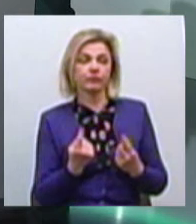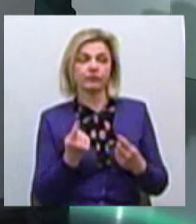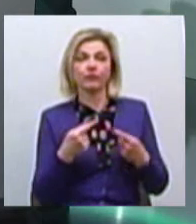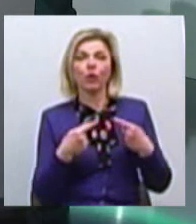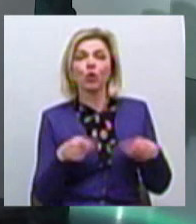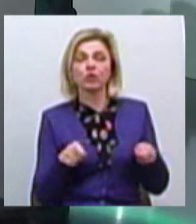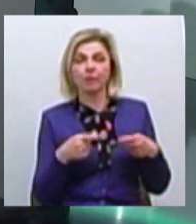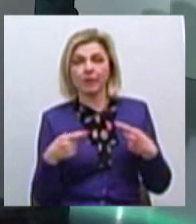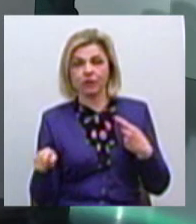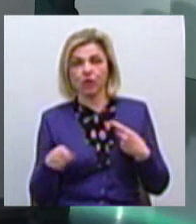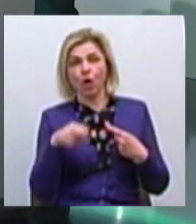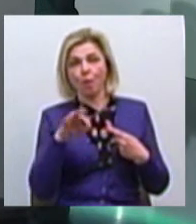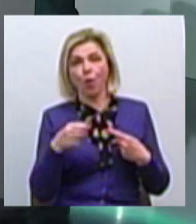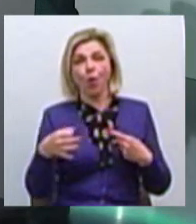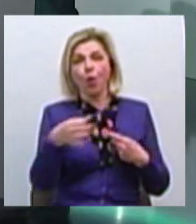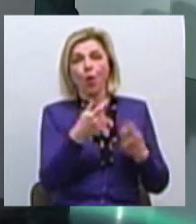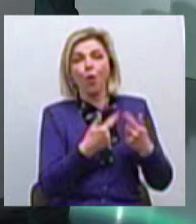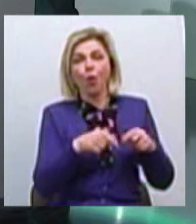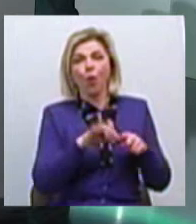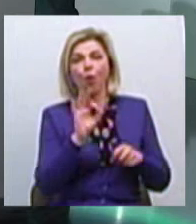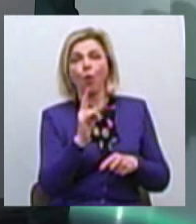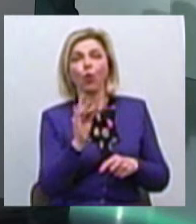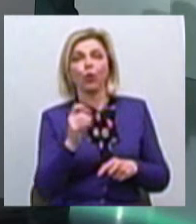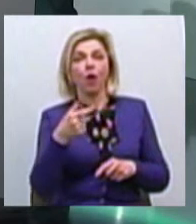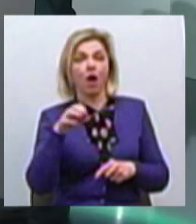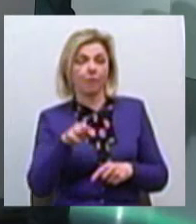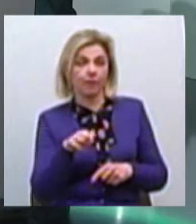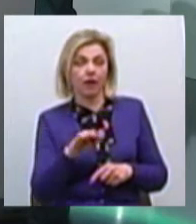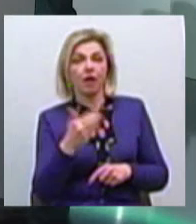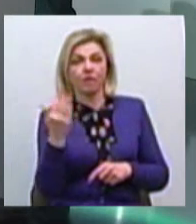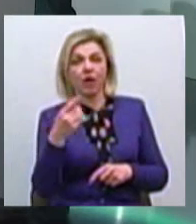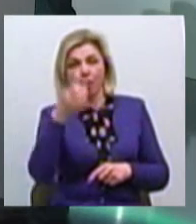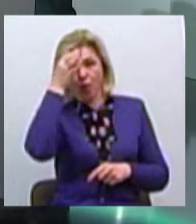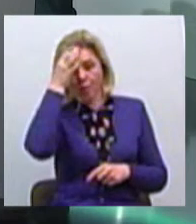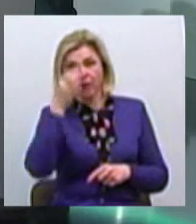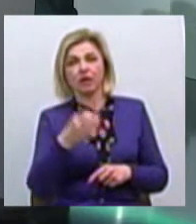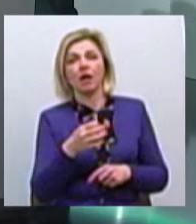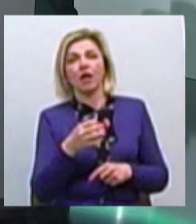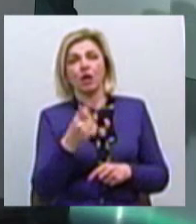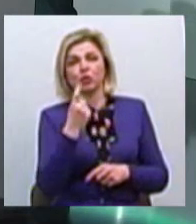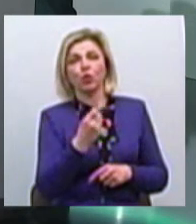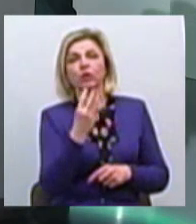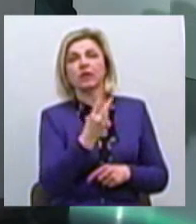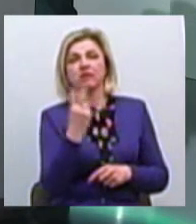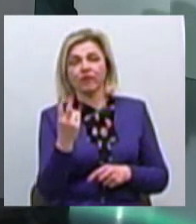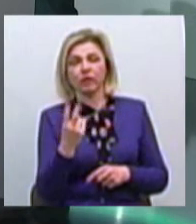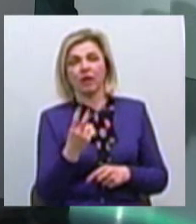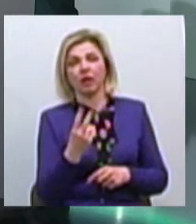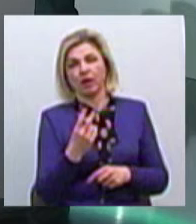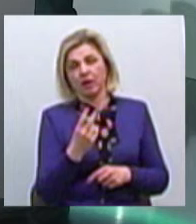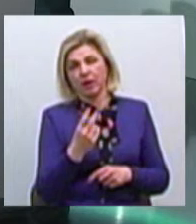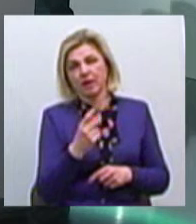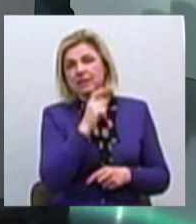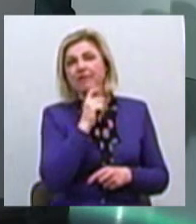розбіжність по округах? Ну, ви пам'ятаєте, звісно, що Північний Захід, 132-й округ, він завжди був більш демократично,